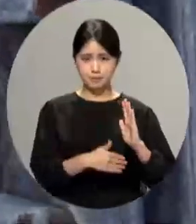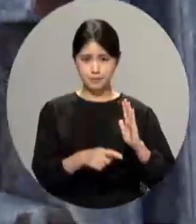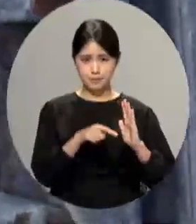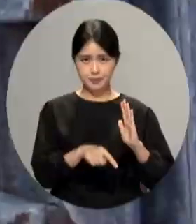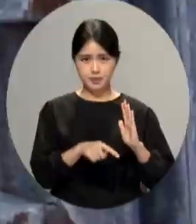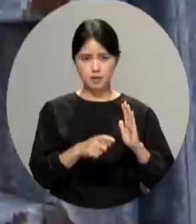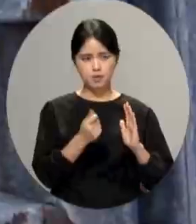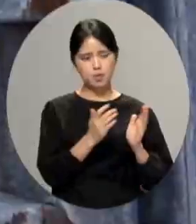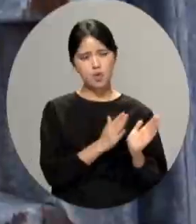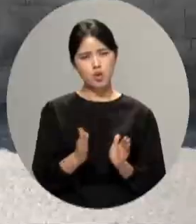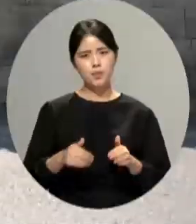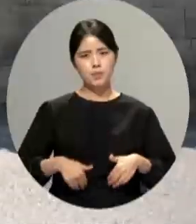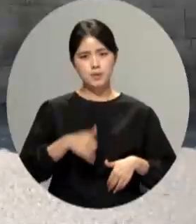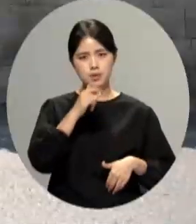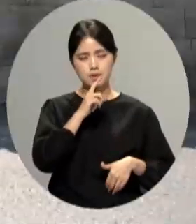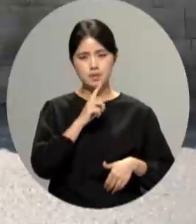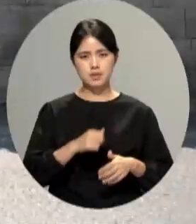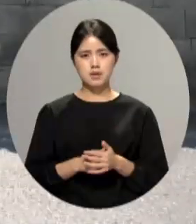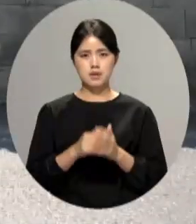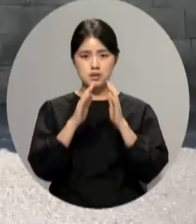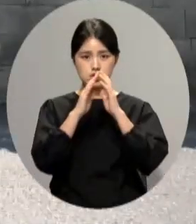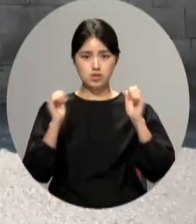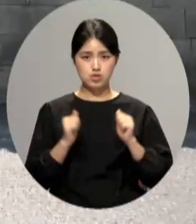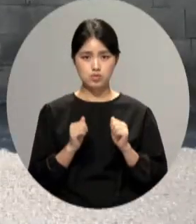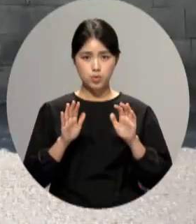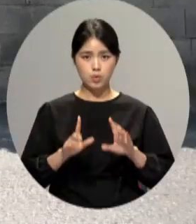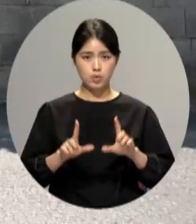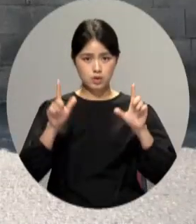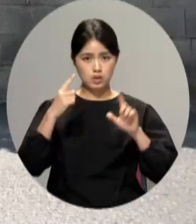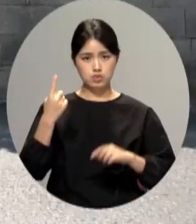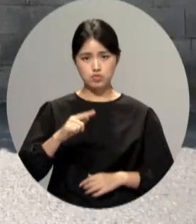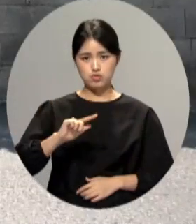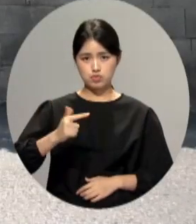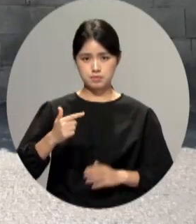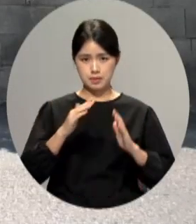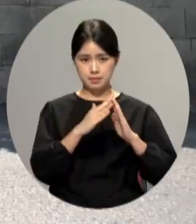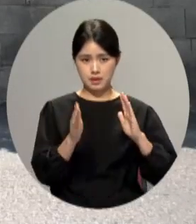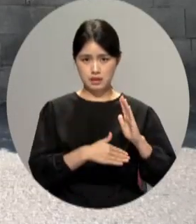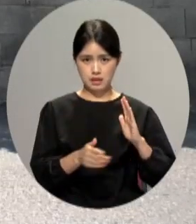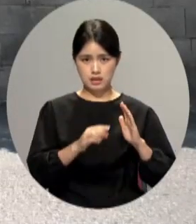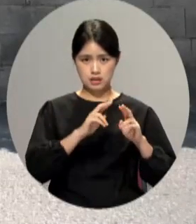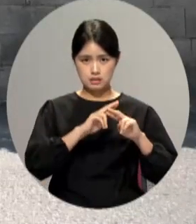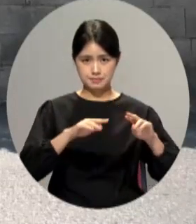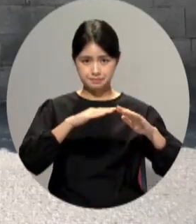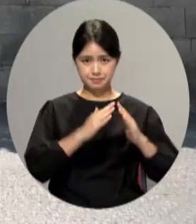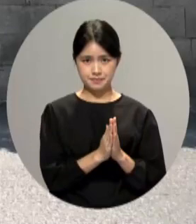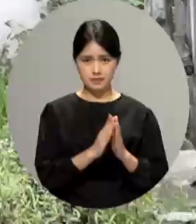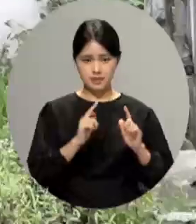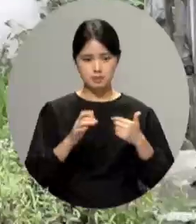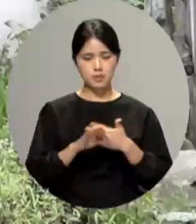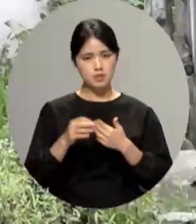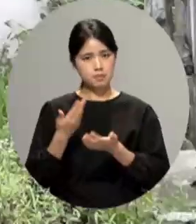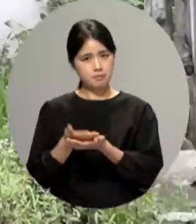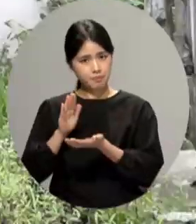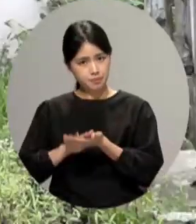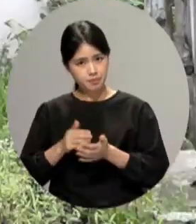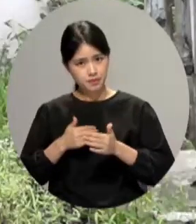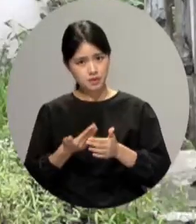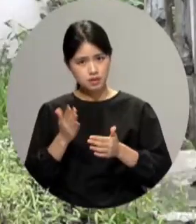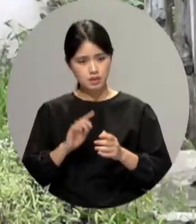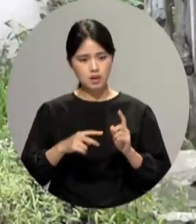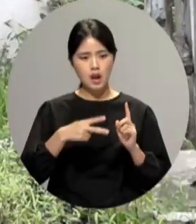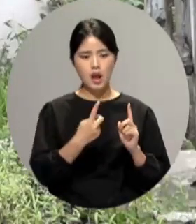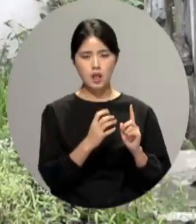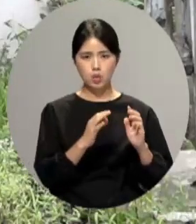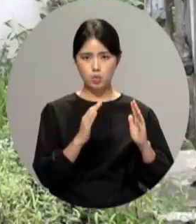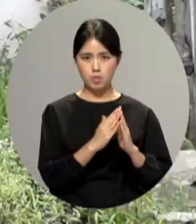큰 과제입니다. 올해 전라북도에서만 1,600여 동의 빈집 철거 또는 개보수가 진행되는데 한 동에 50만